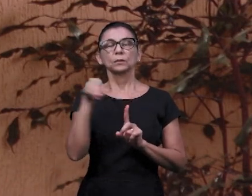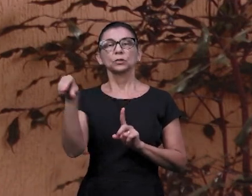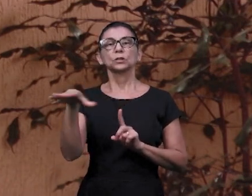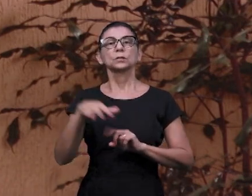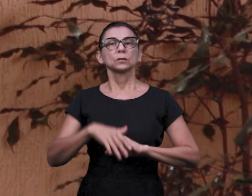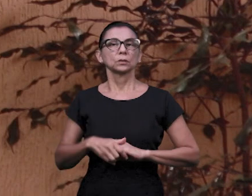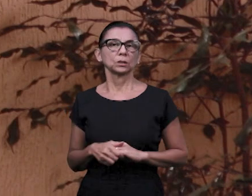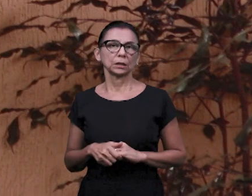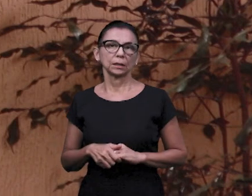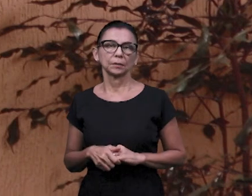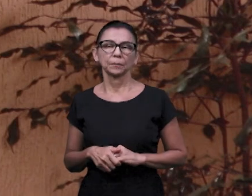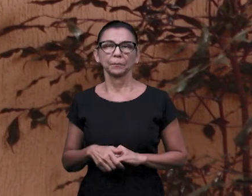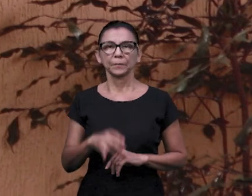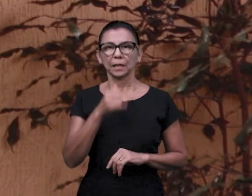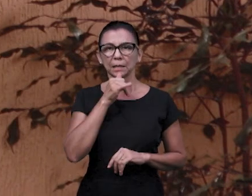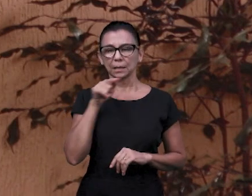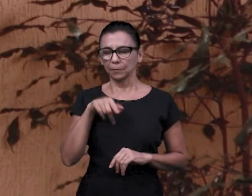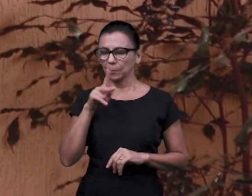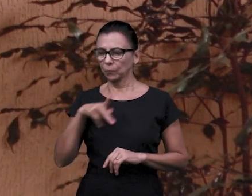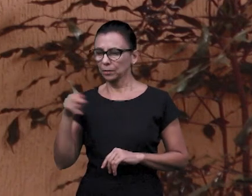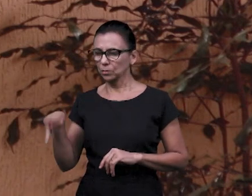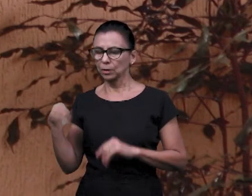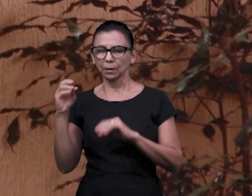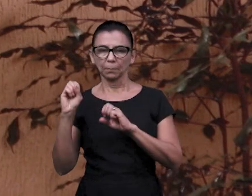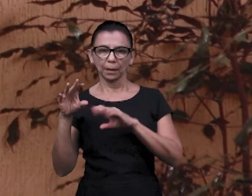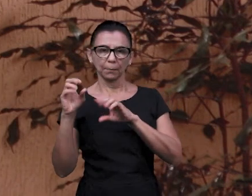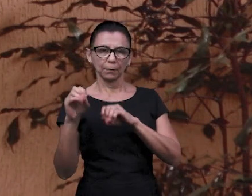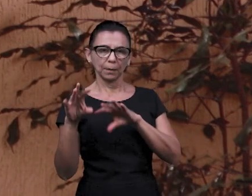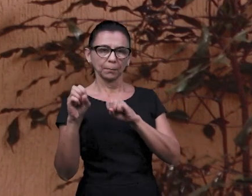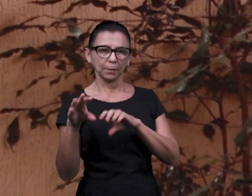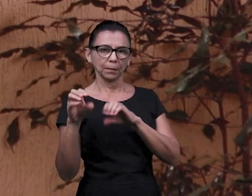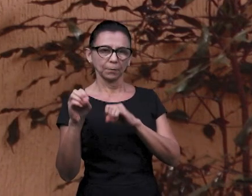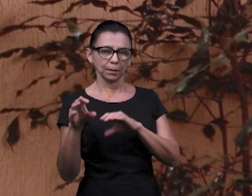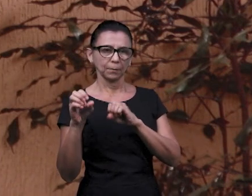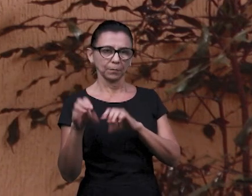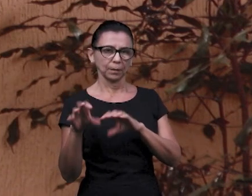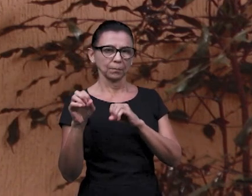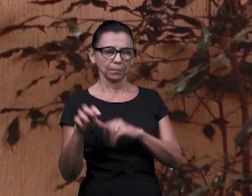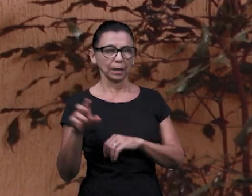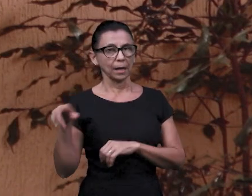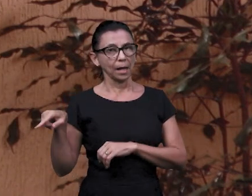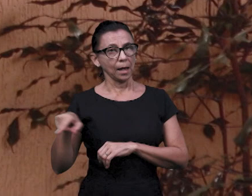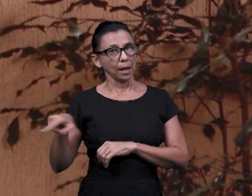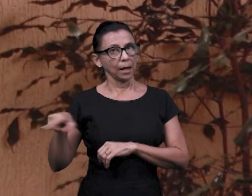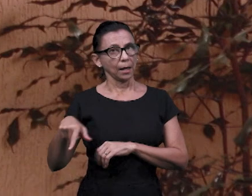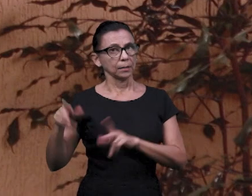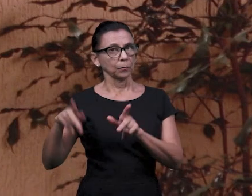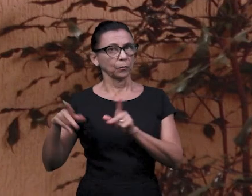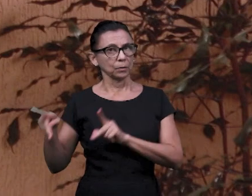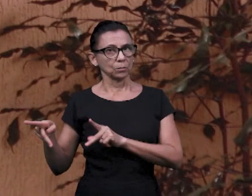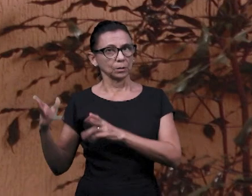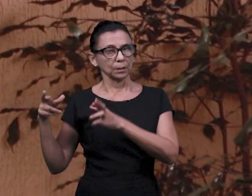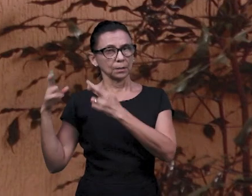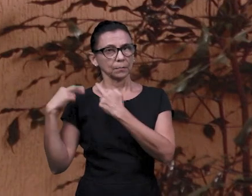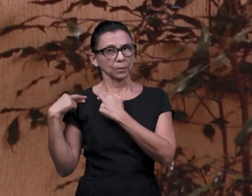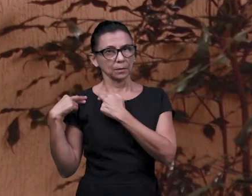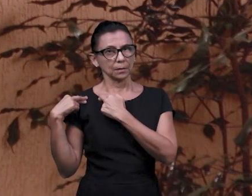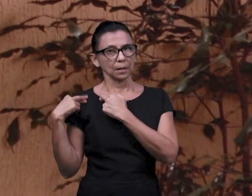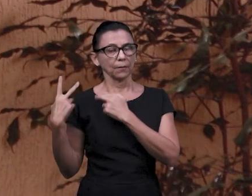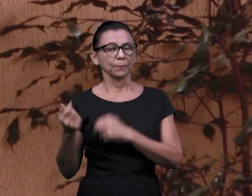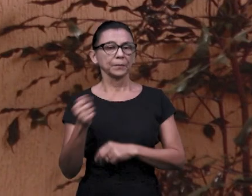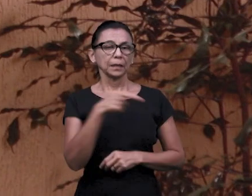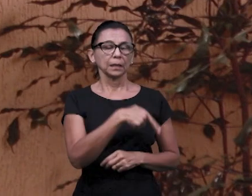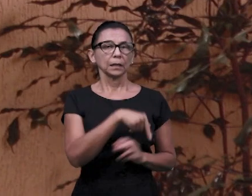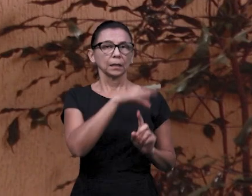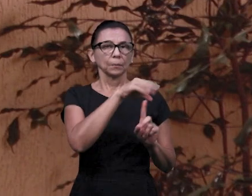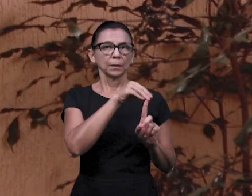médiation. Donc, la professeure qui fait son étude, c'est elle qui est la professeure, qui donne le rythme, et